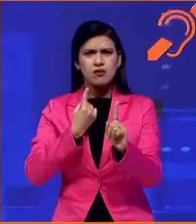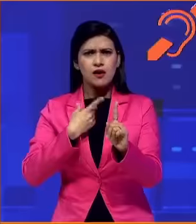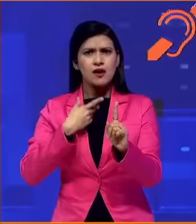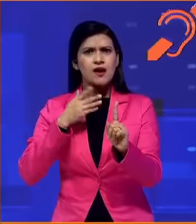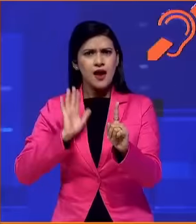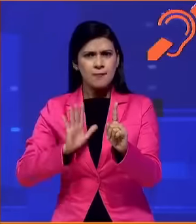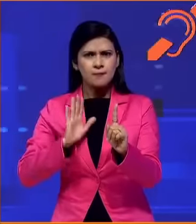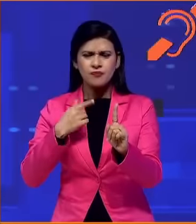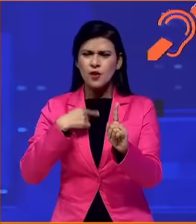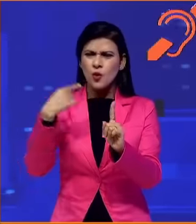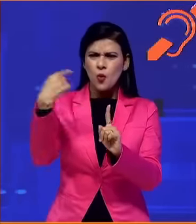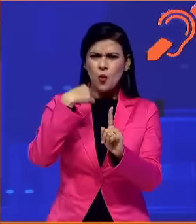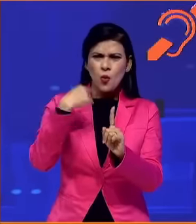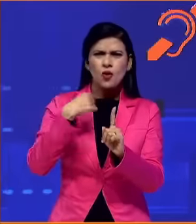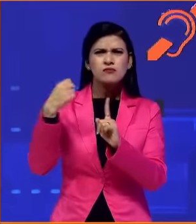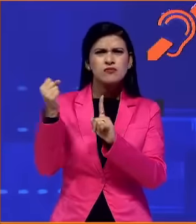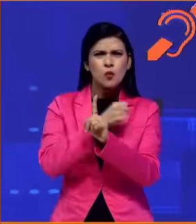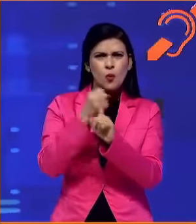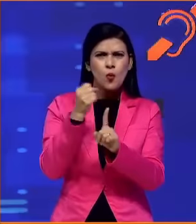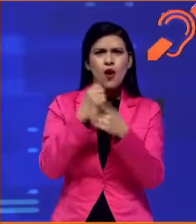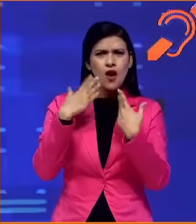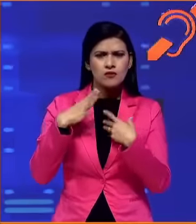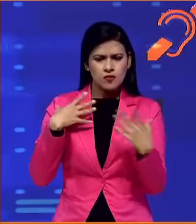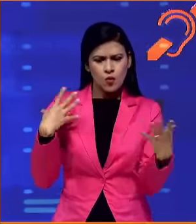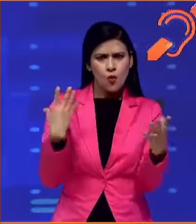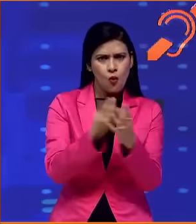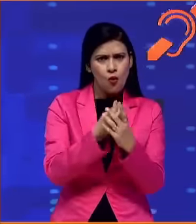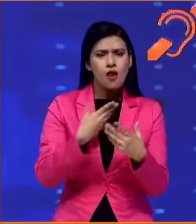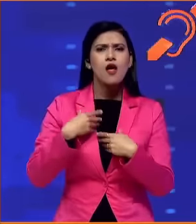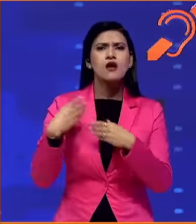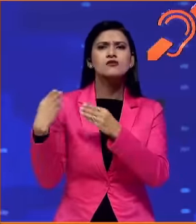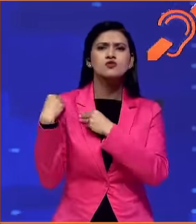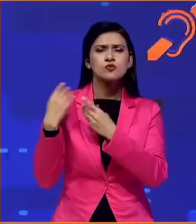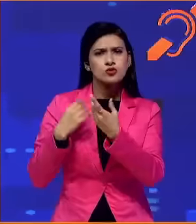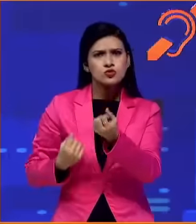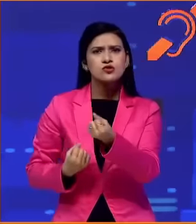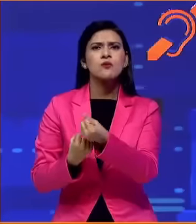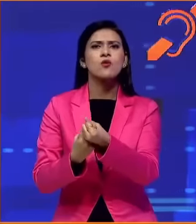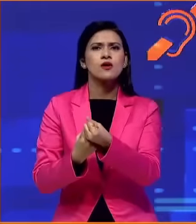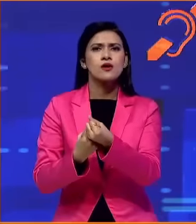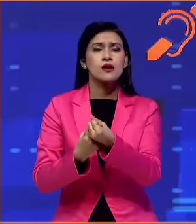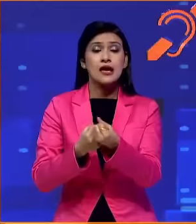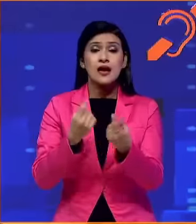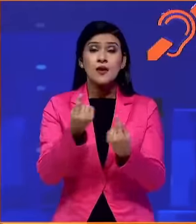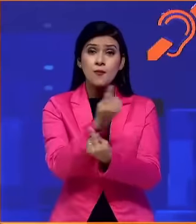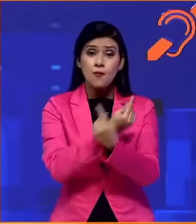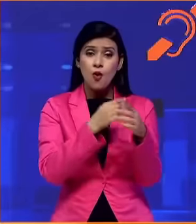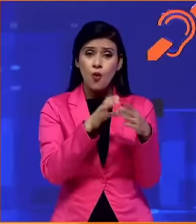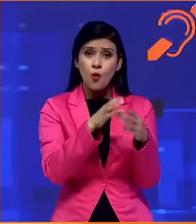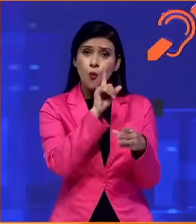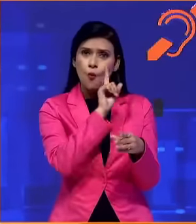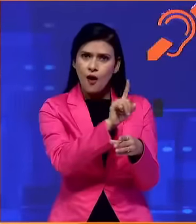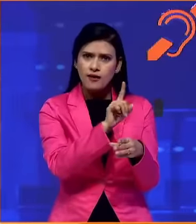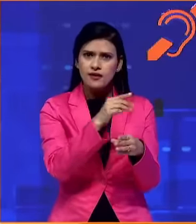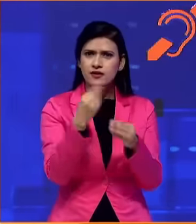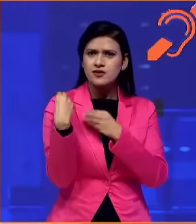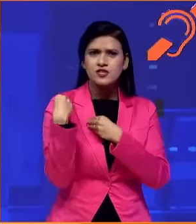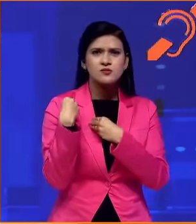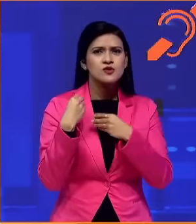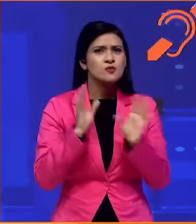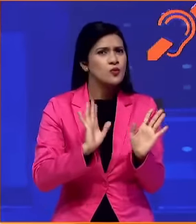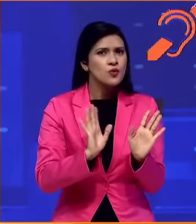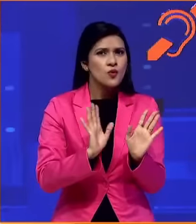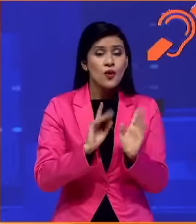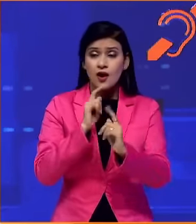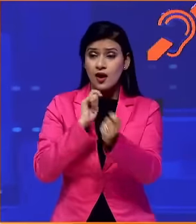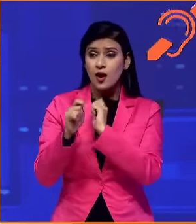उत्पीड़नकासामनाकरनापड़रहाहै,तोयह हमारीसामूहिकजिम्मेदारीहै।यह किसीएकसमूह,किसी एकनेतायाकिसीएकपार्टीसेसंबंधितनहींहै।जब हमसबमिलकर